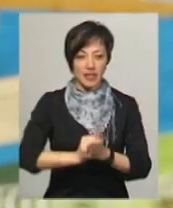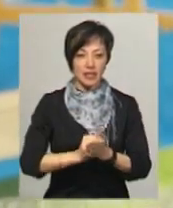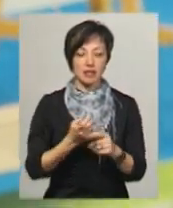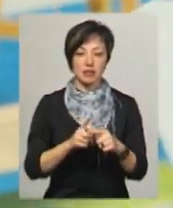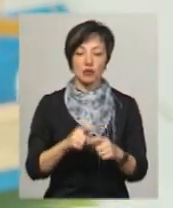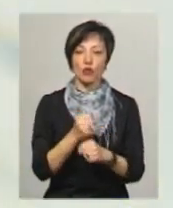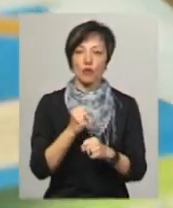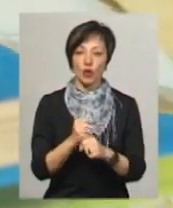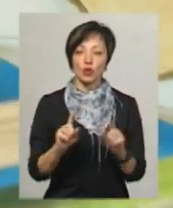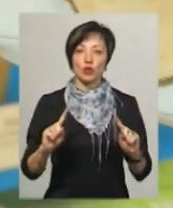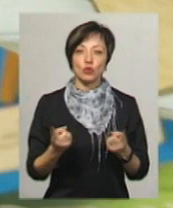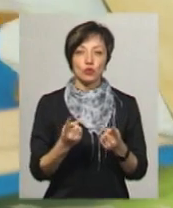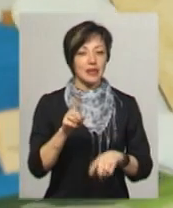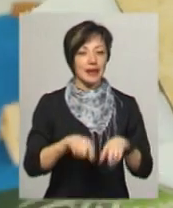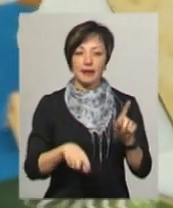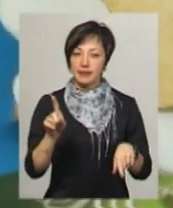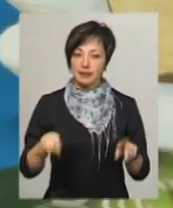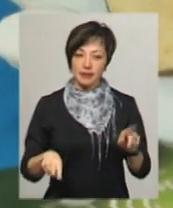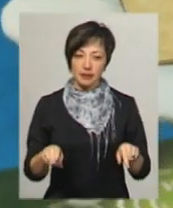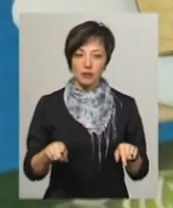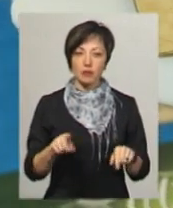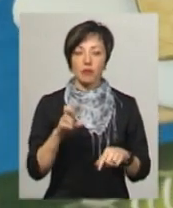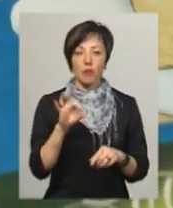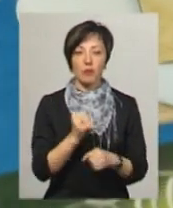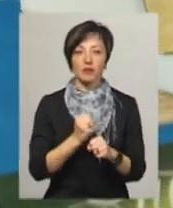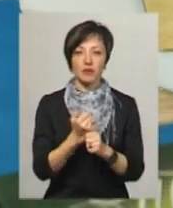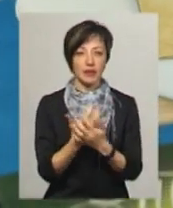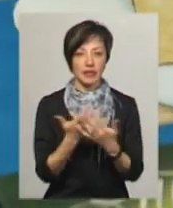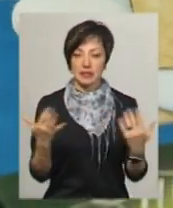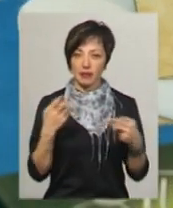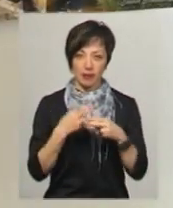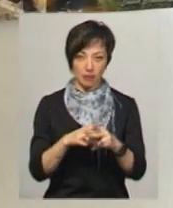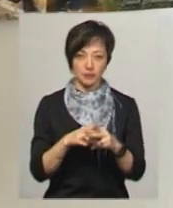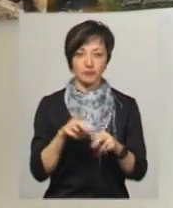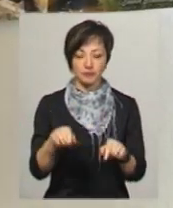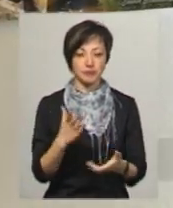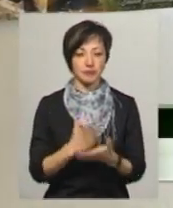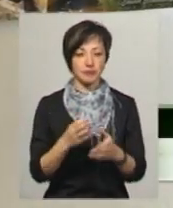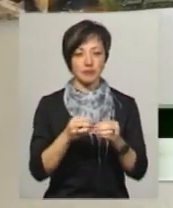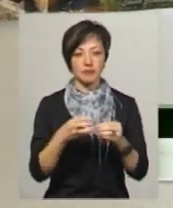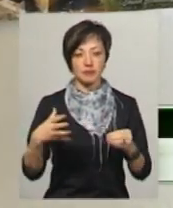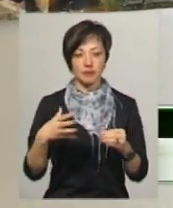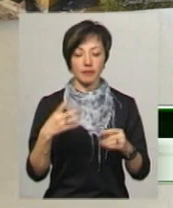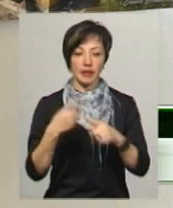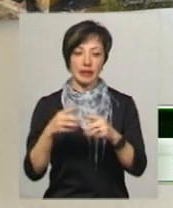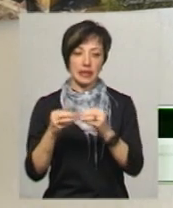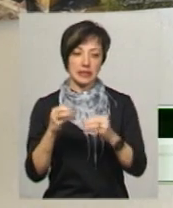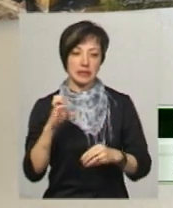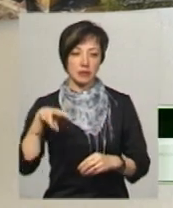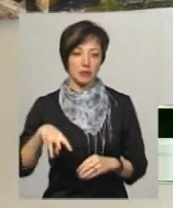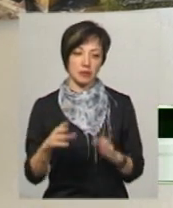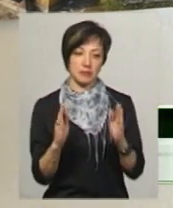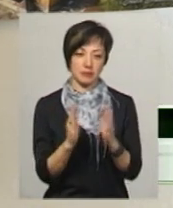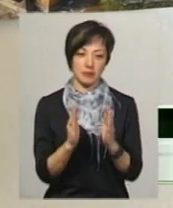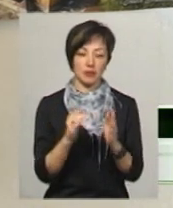роботи теж дуже рідкі, тому що Гагенмейстер працював в різних техніках. Тут ми маємо 15 на 10 сантиметрів